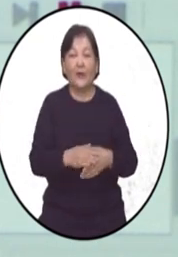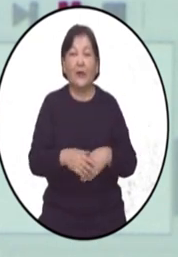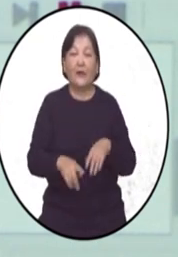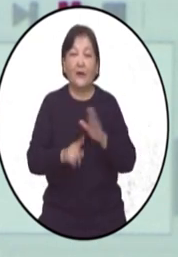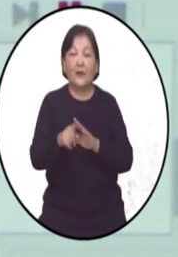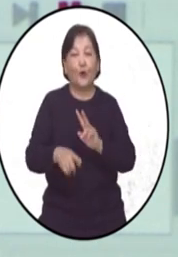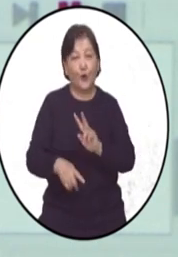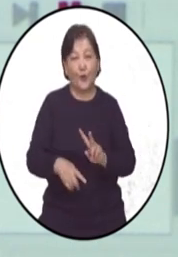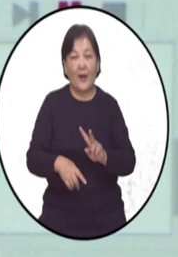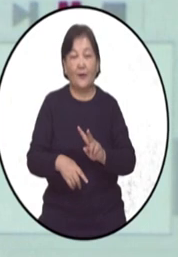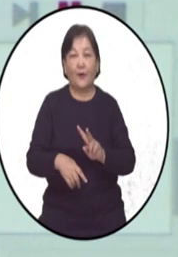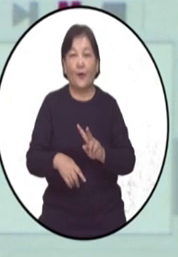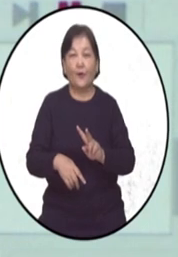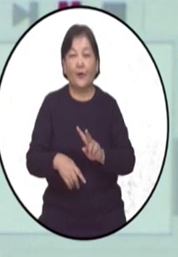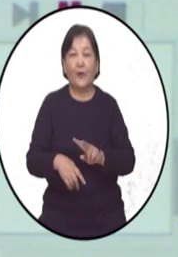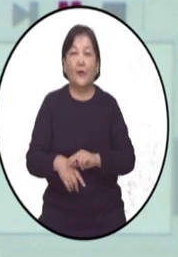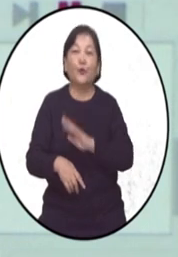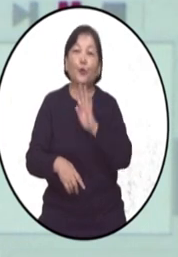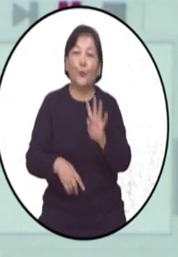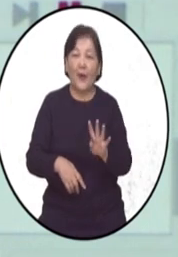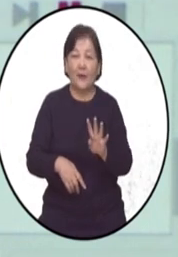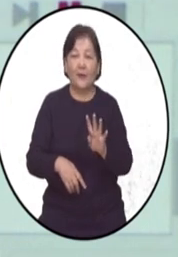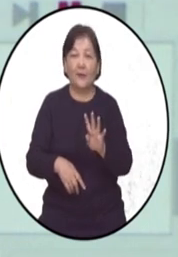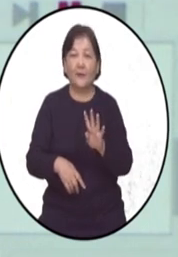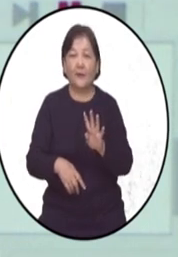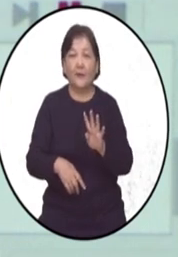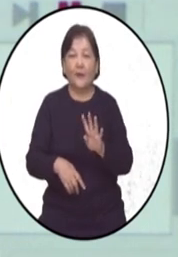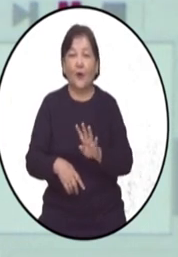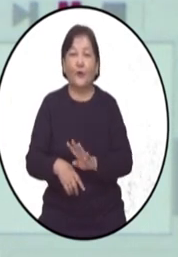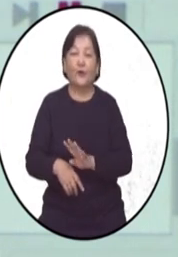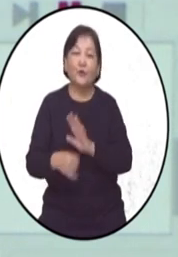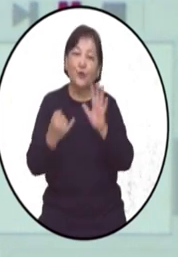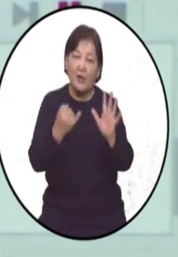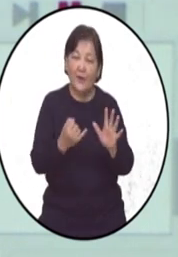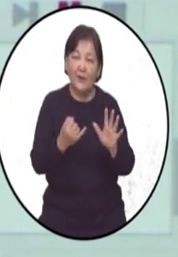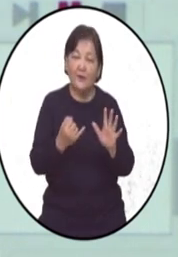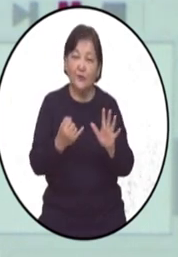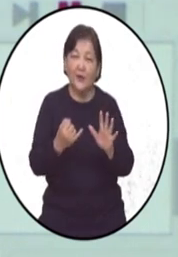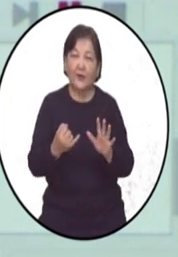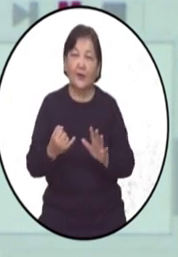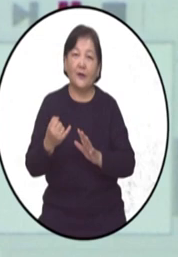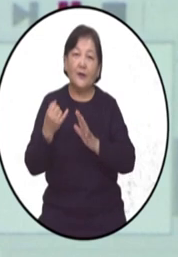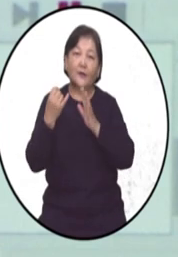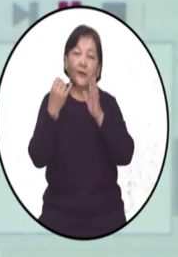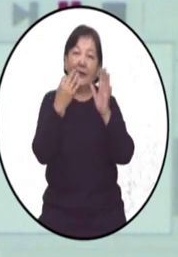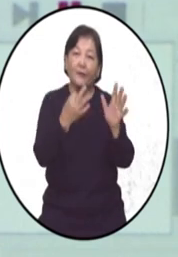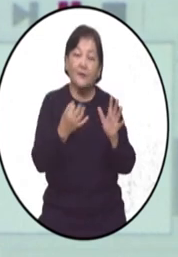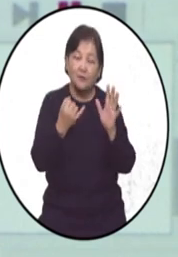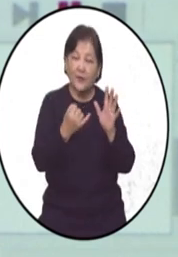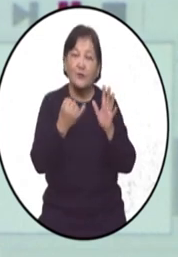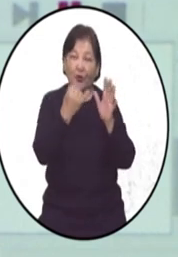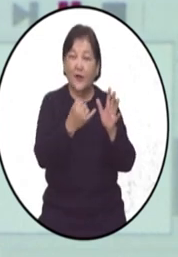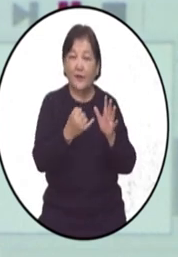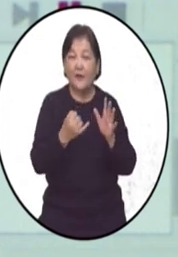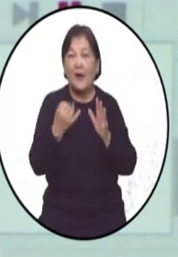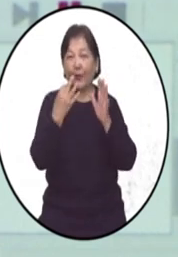байгаа. 2 дээр дараагийн тэгш тоон бол 4 байна. 2 дээр 4-ийг нэмэхээр 6. За 6 дээр дараагийн тэгш тоон 6. Ингээд 6-ыг